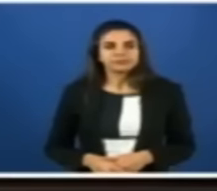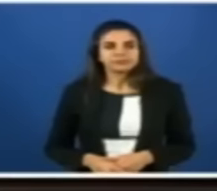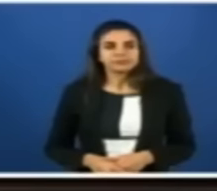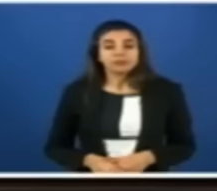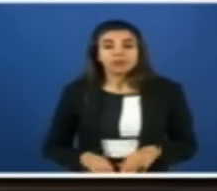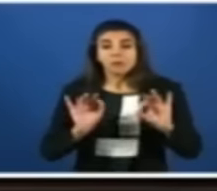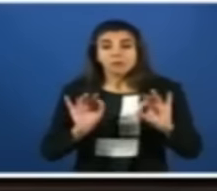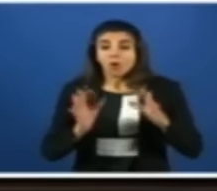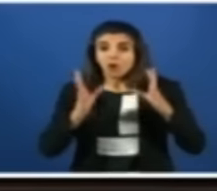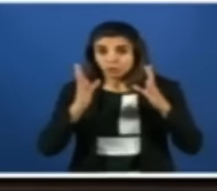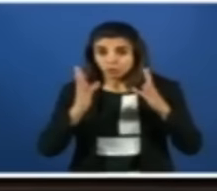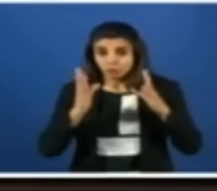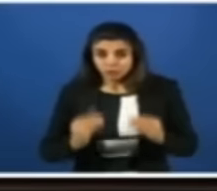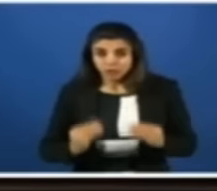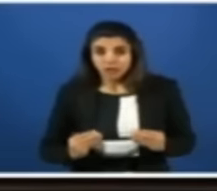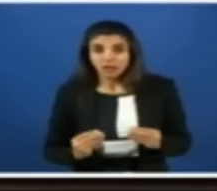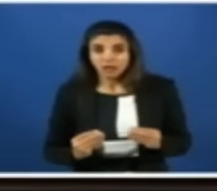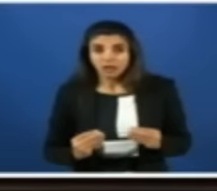Böylece